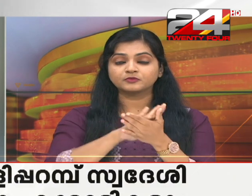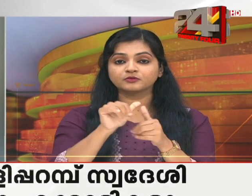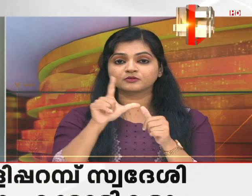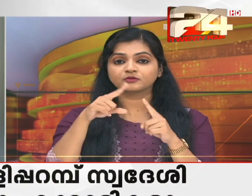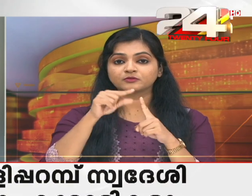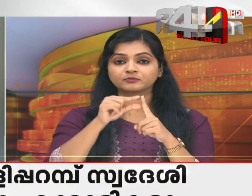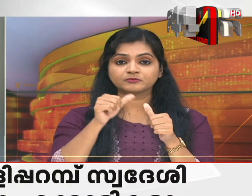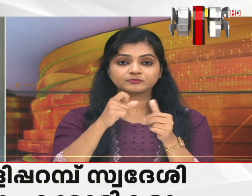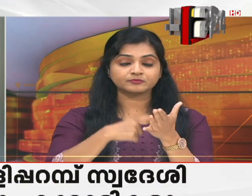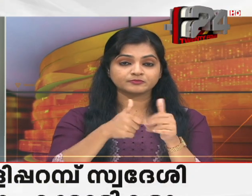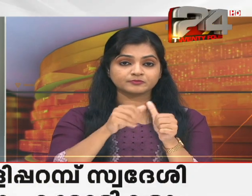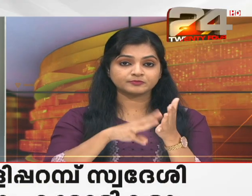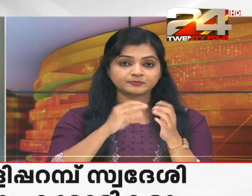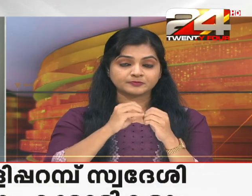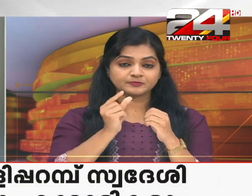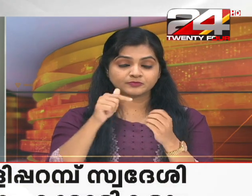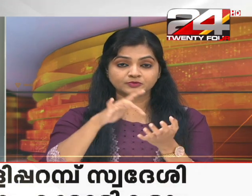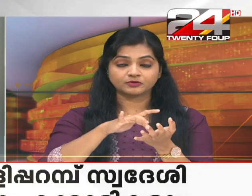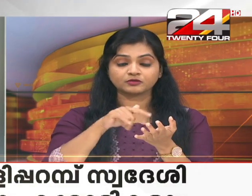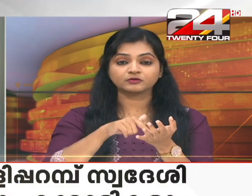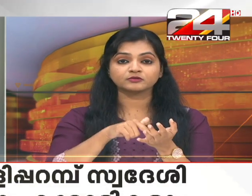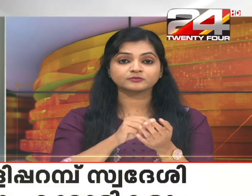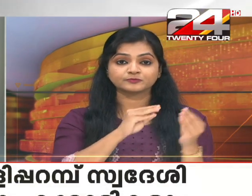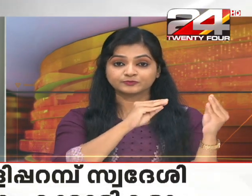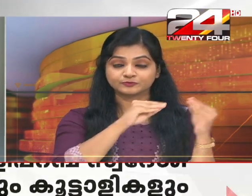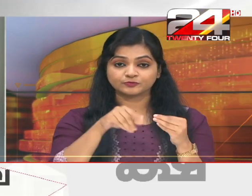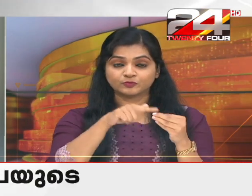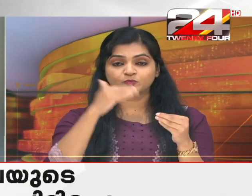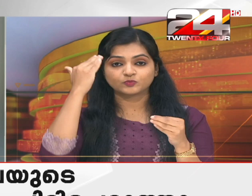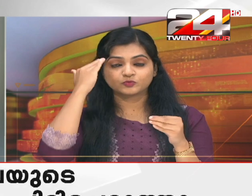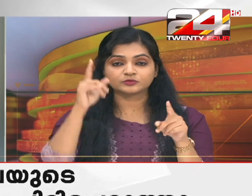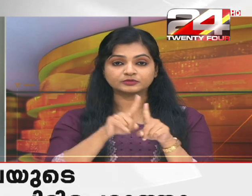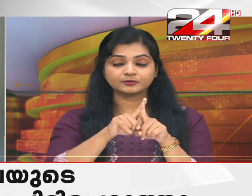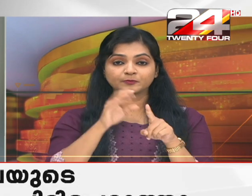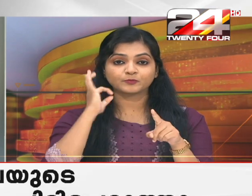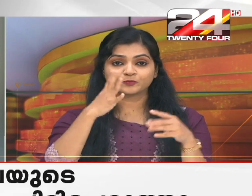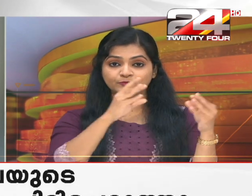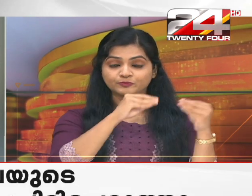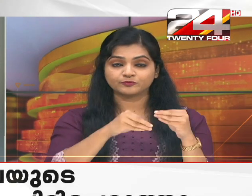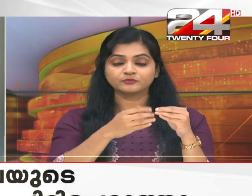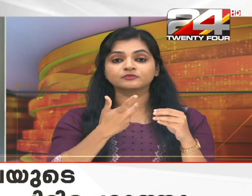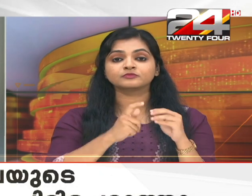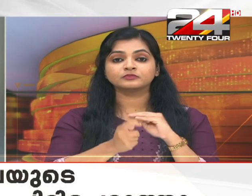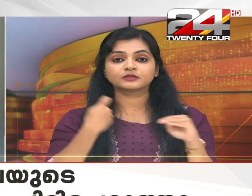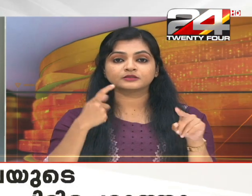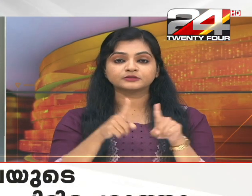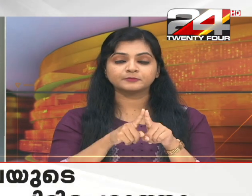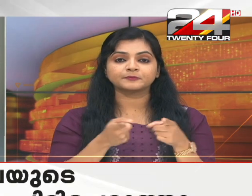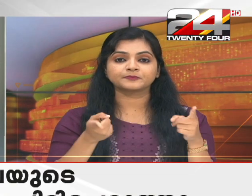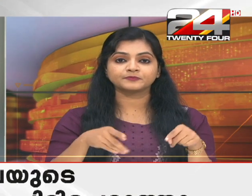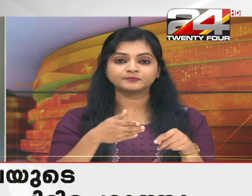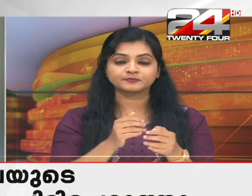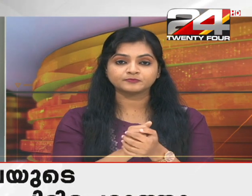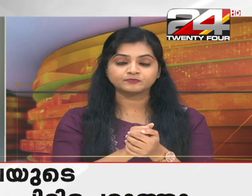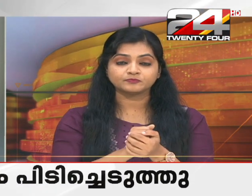ഈ വിധത്തിൽ കാരിയറുടെ ആസൂത്രണത്തിൽ അല്ലെങ്കിൽ അദ്ദേഹത്തിന്റെ അറിവോടുകൂടി തന്നെ അദ്ദേഹം കൊണ്ടുവന്ന സാധനം എടുത്തിരിക്കുന്നത്. വിശദമായ ഒരു